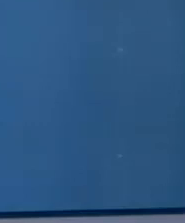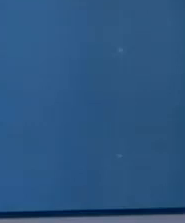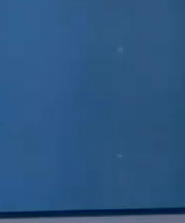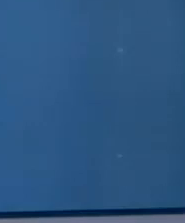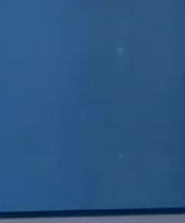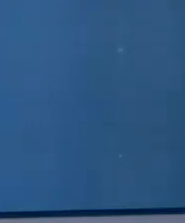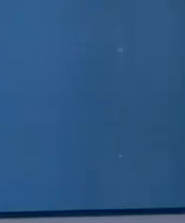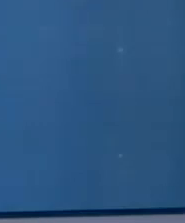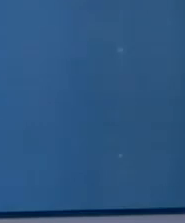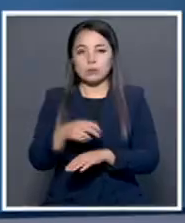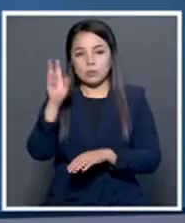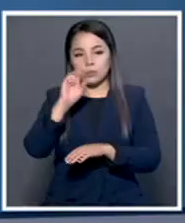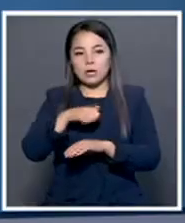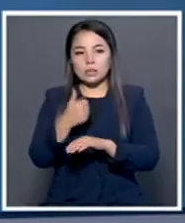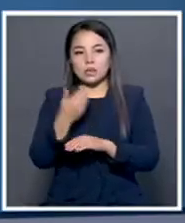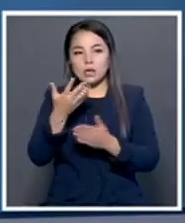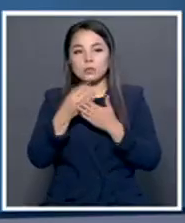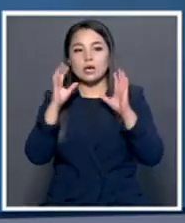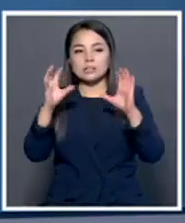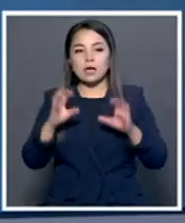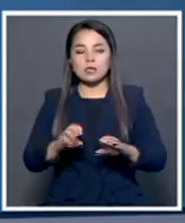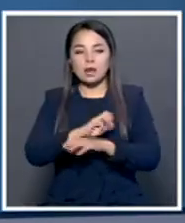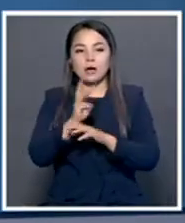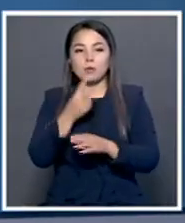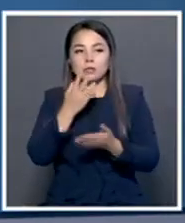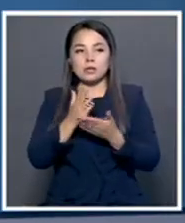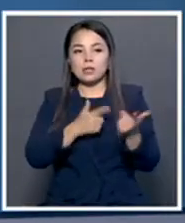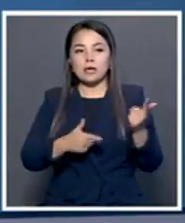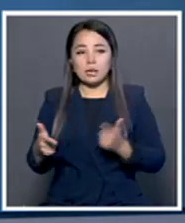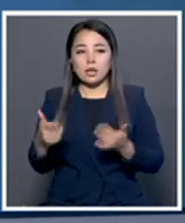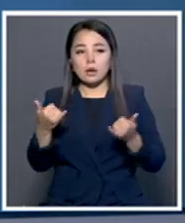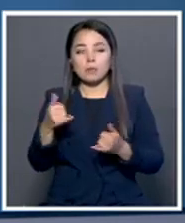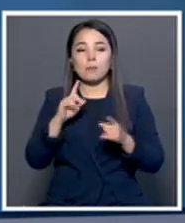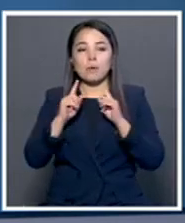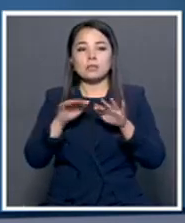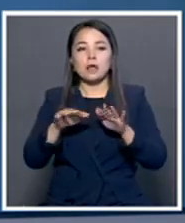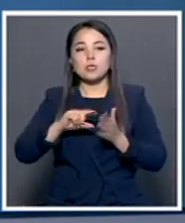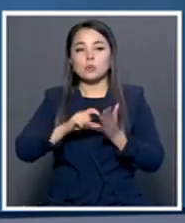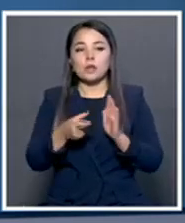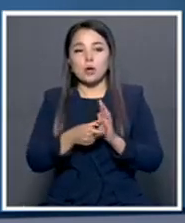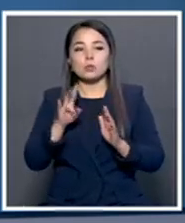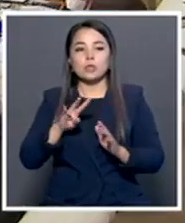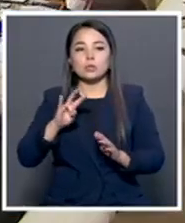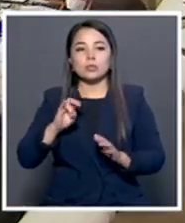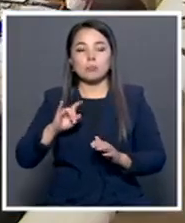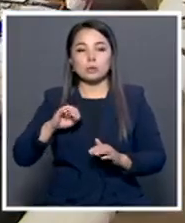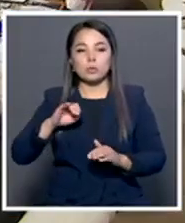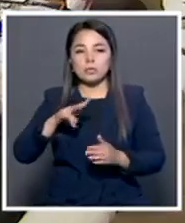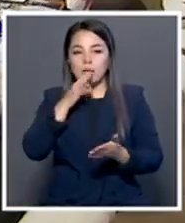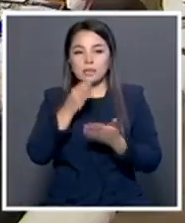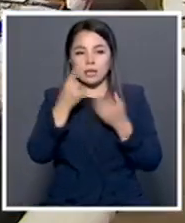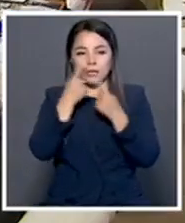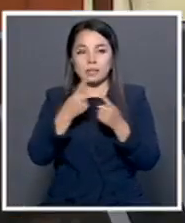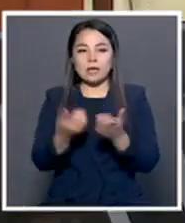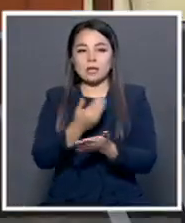Мәжіліс мемлекет башысының жолдауын заңнамалық тұрғыдан қамтамасыз етуге дайын. Бұл туралы палата төрағасы Нұрлан Нығматулин мәлімдеді. Ол